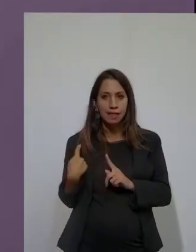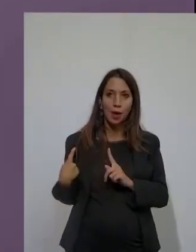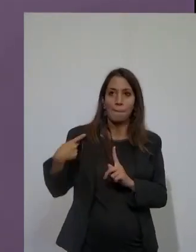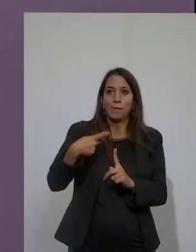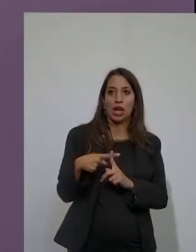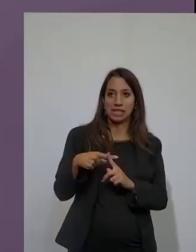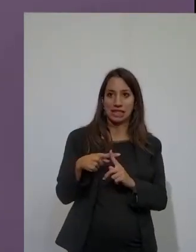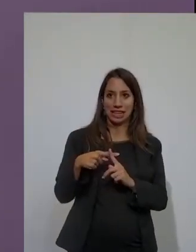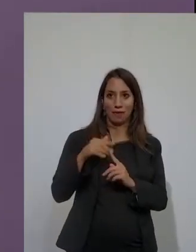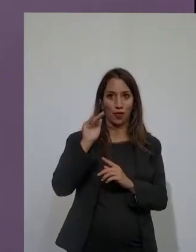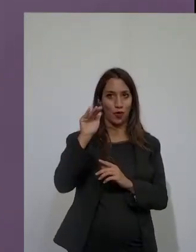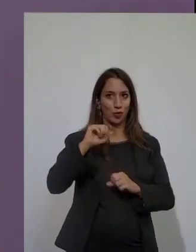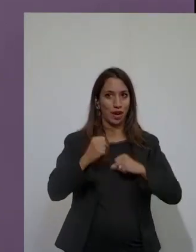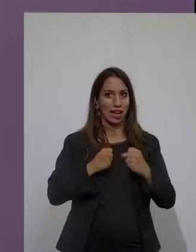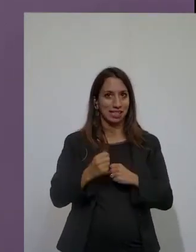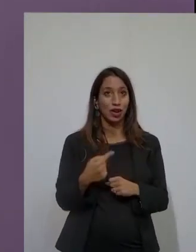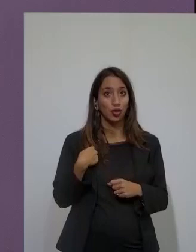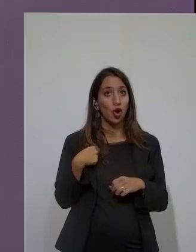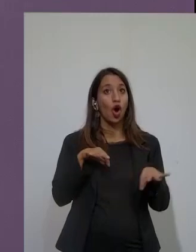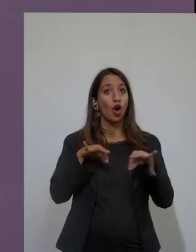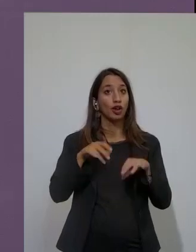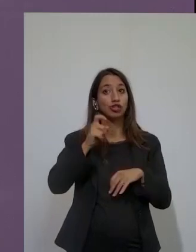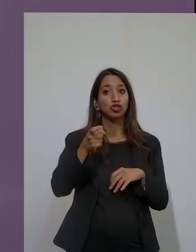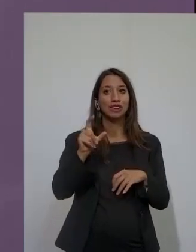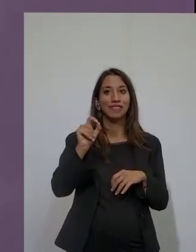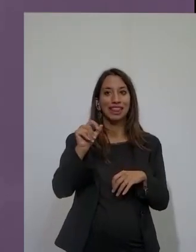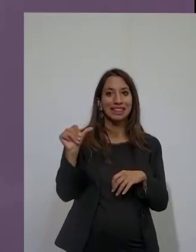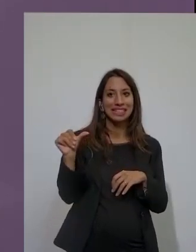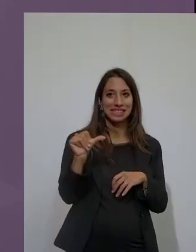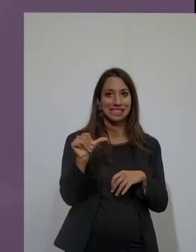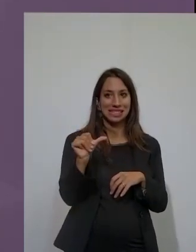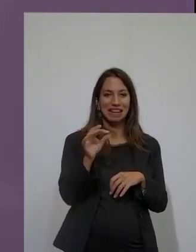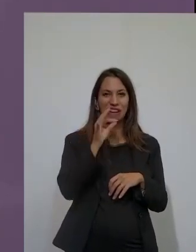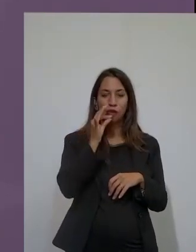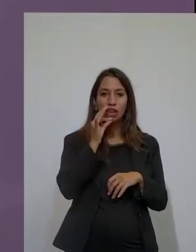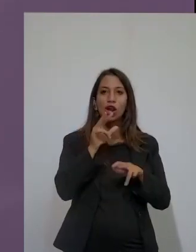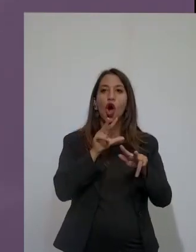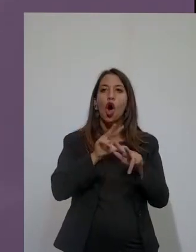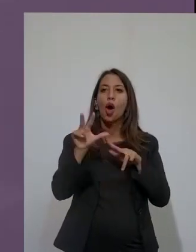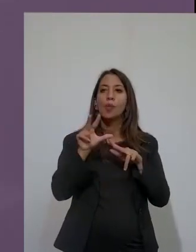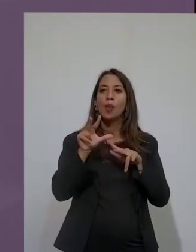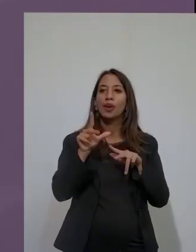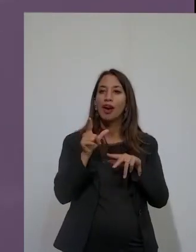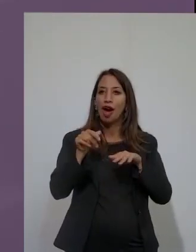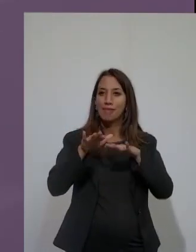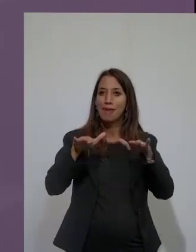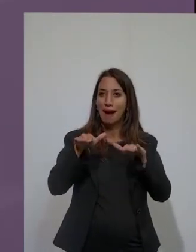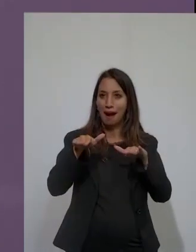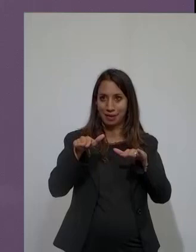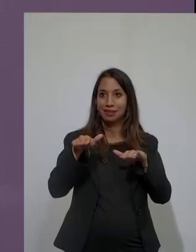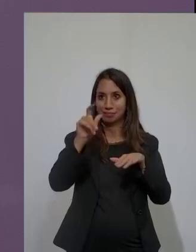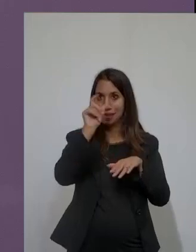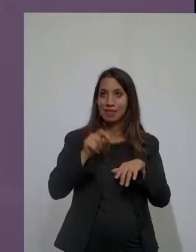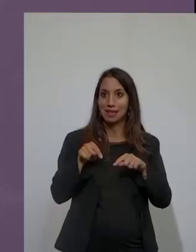come sempre, sono il coordinatore del G20S, cioè di tutti i comuni balneari italiani con più di 1 milione di